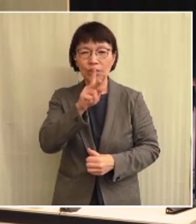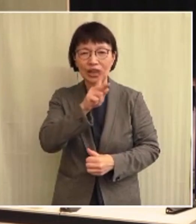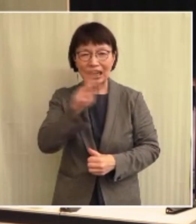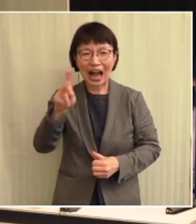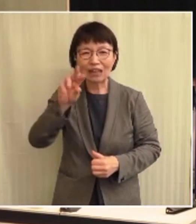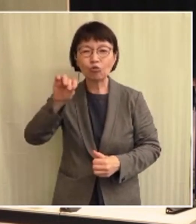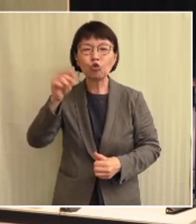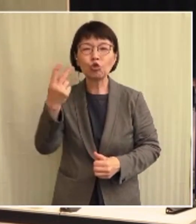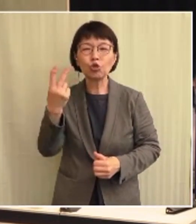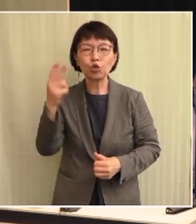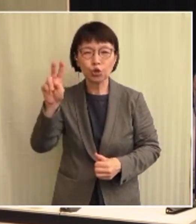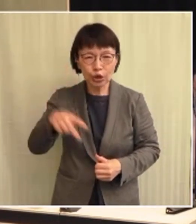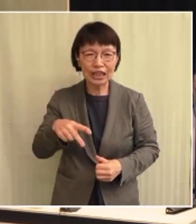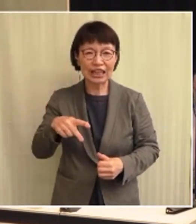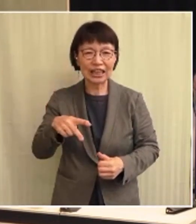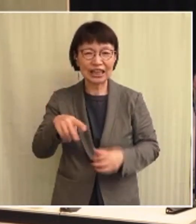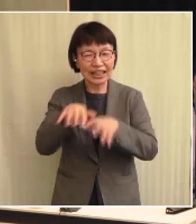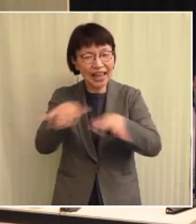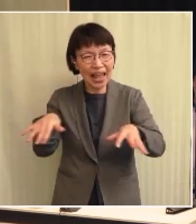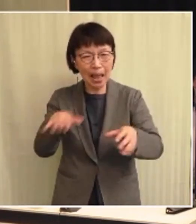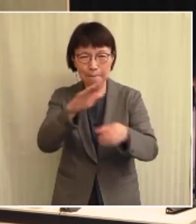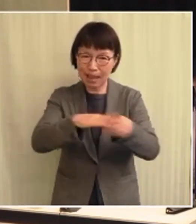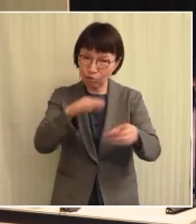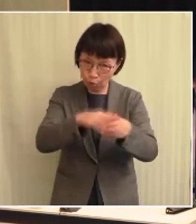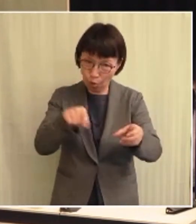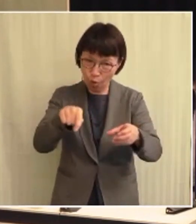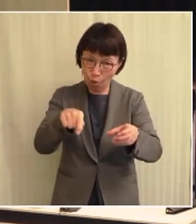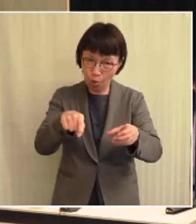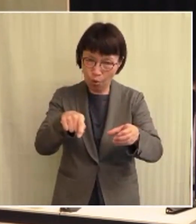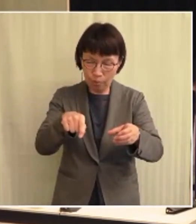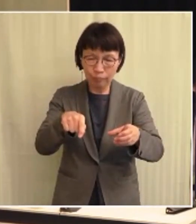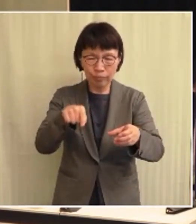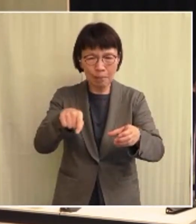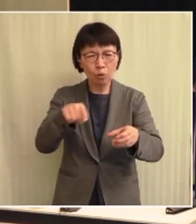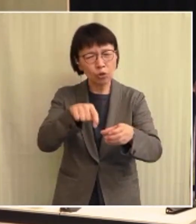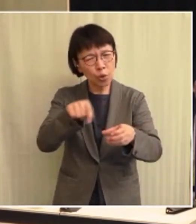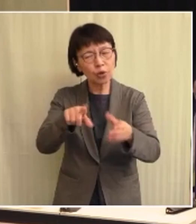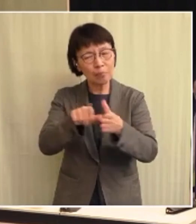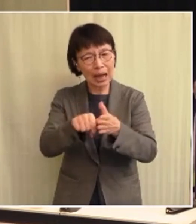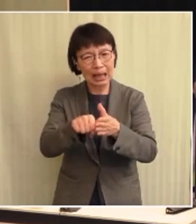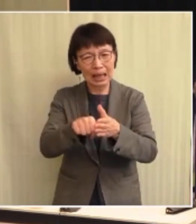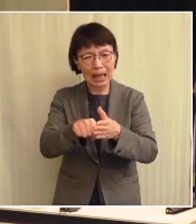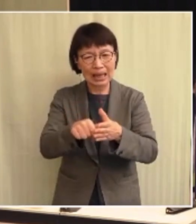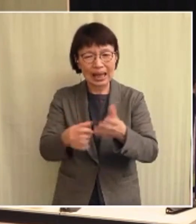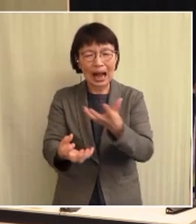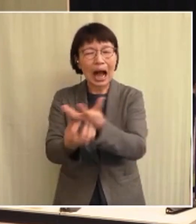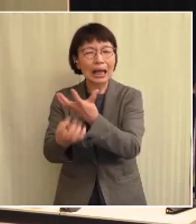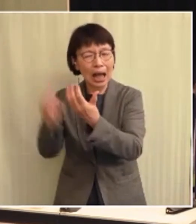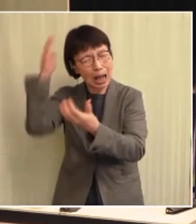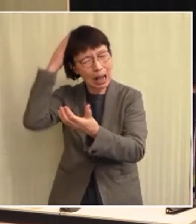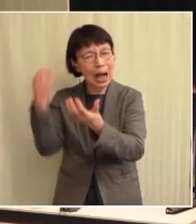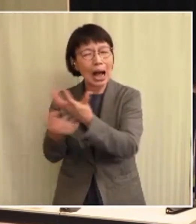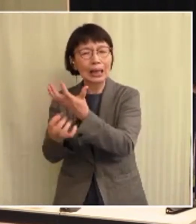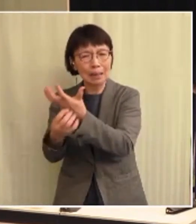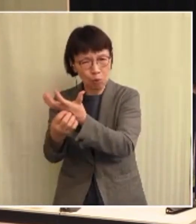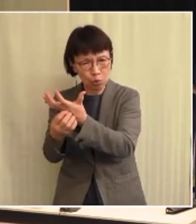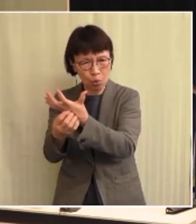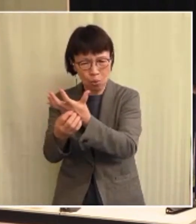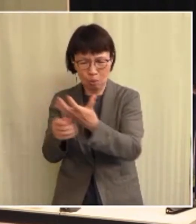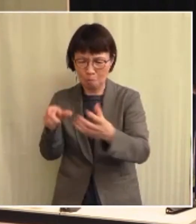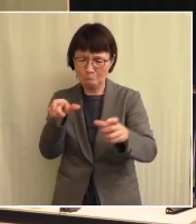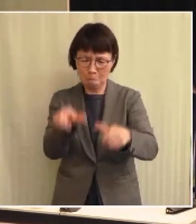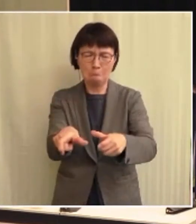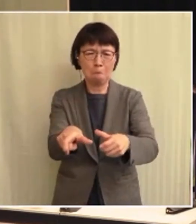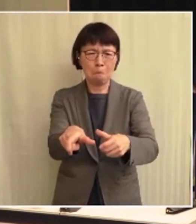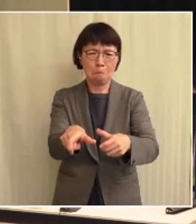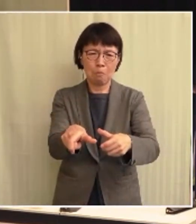系弁当っていうと揚げ物など、肉系の主菜がこうドーンと乗っていて、で、栄養バランスはどちらかというと優先度